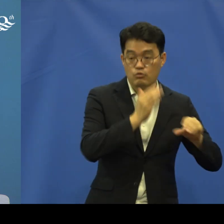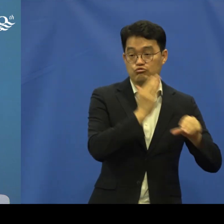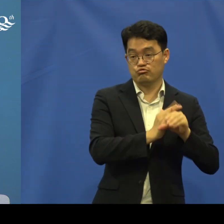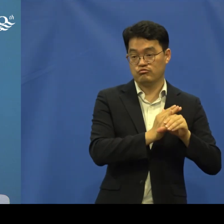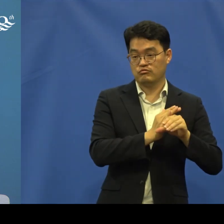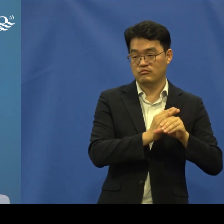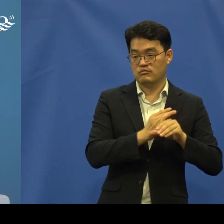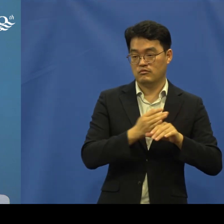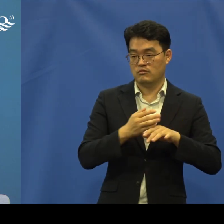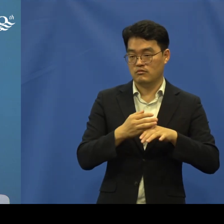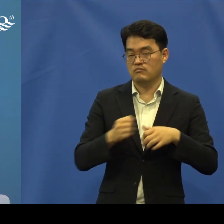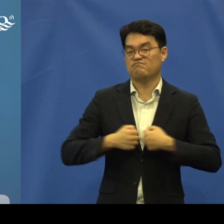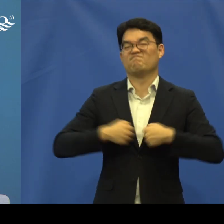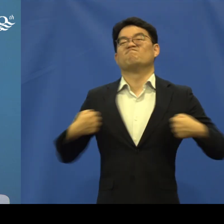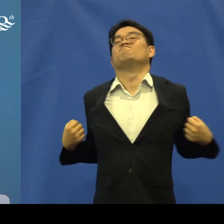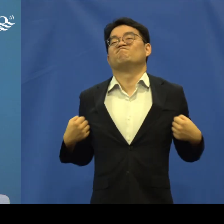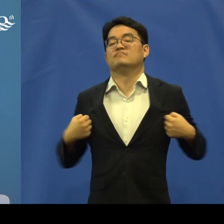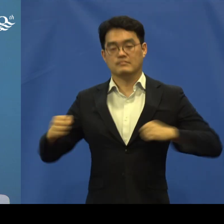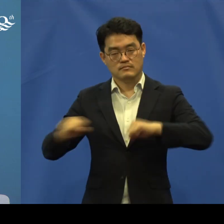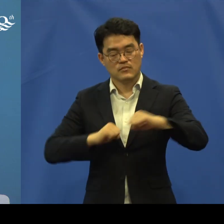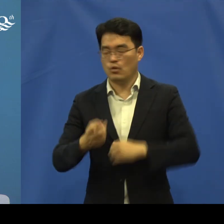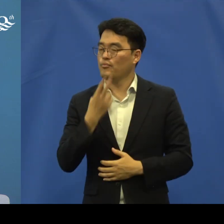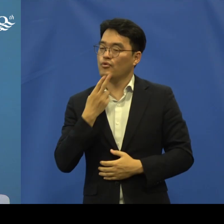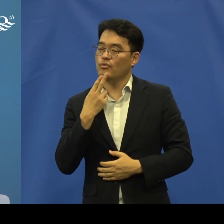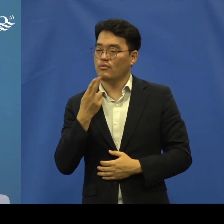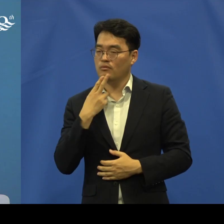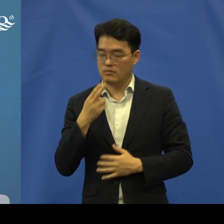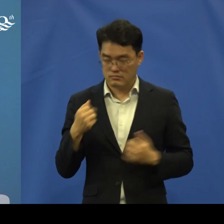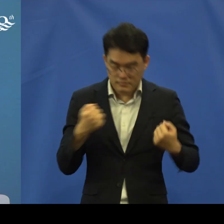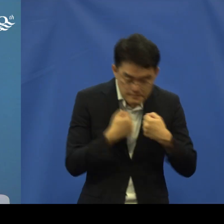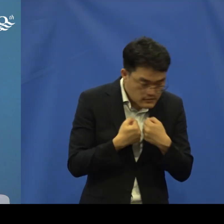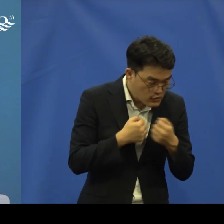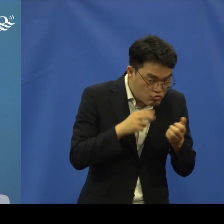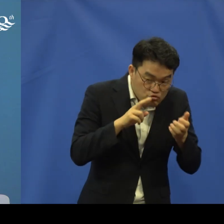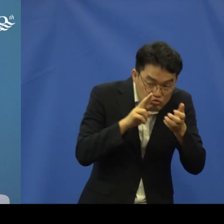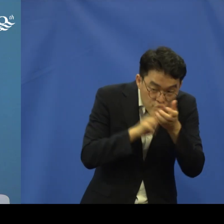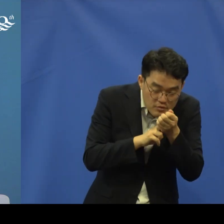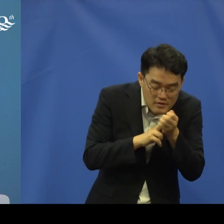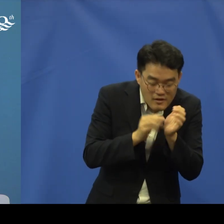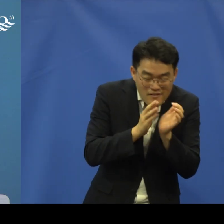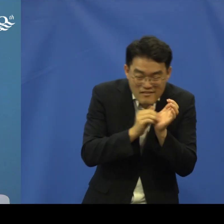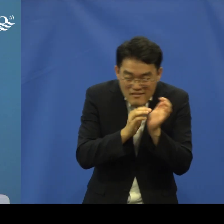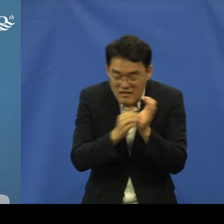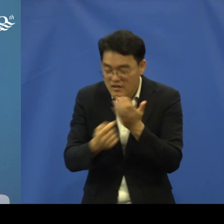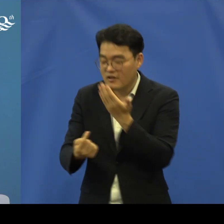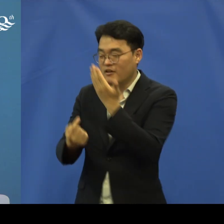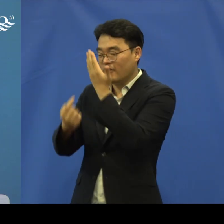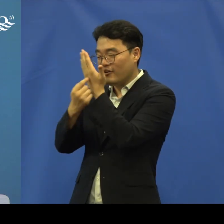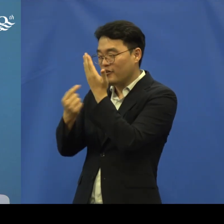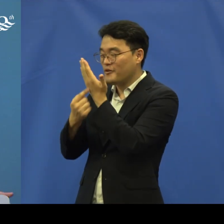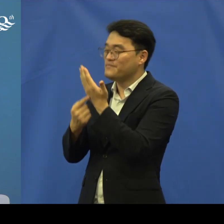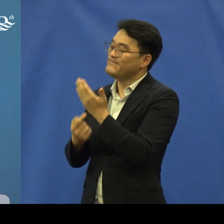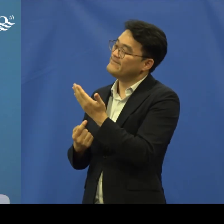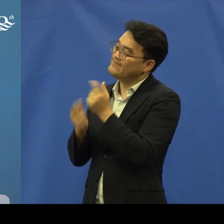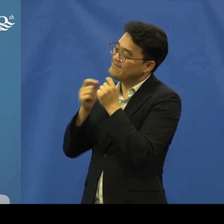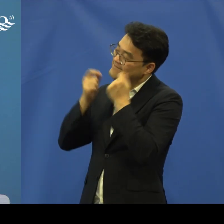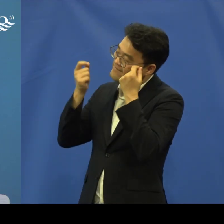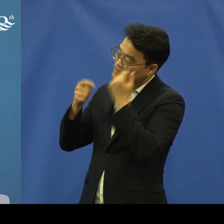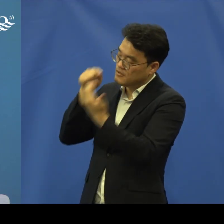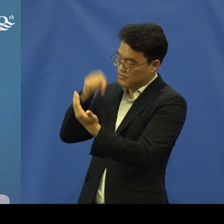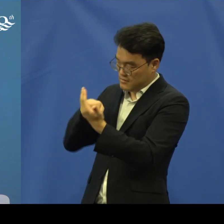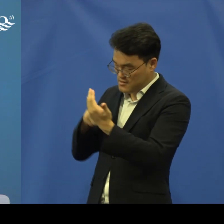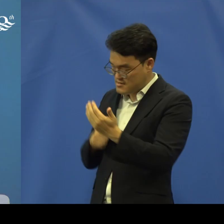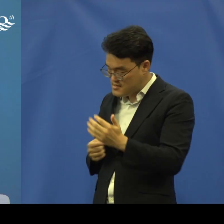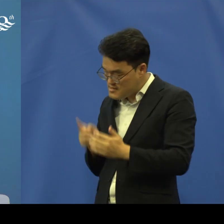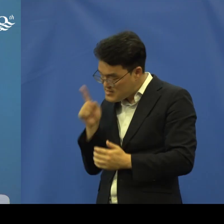대놓고 하는 게 아니에요. 그럼 눈치채죠. 근데 마귀는 매우 은밀하게 활동을 하는 거예요. 표면적으로 잘 안